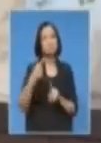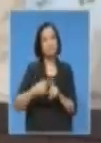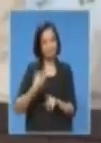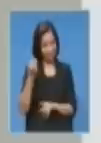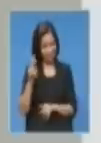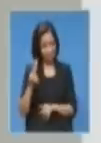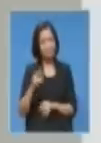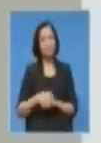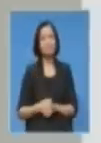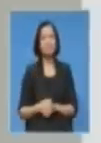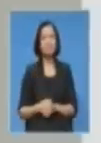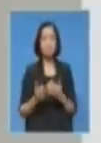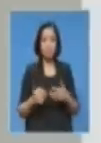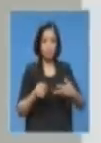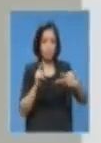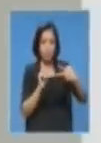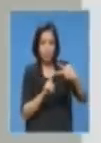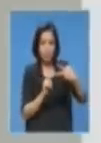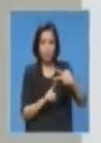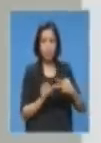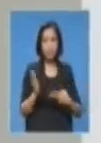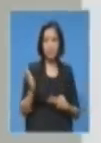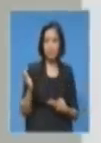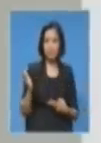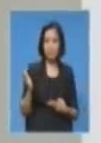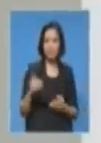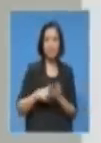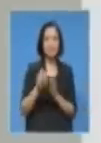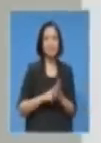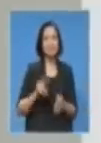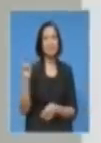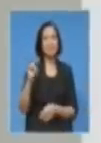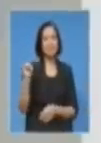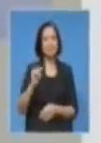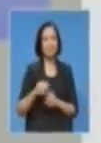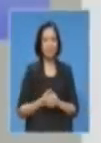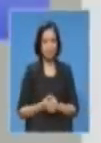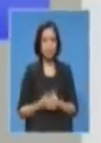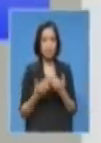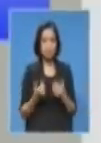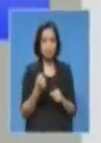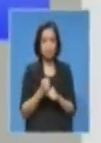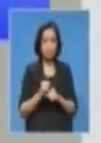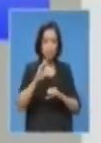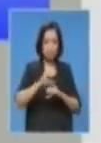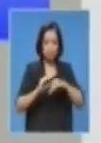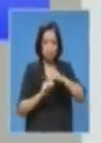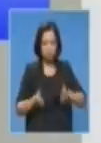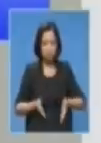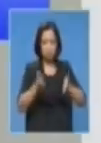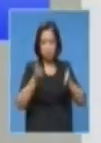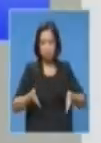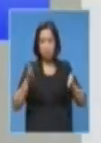าคมนี้นะครับอันที่2นั้นก็จะเป็นในเรื่องของสายสีน้ำเงินส่วนต่อขยายนะครับซึ่งขณะนี้งานโยธานั้นก็แล้วเสร็จ